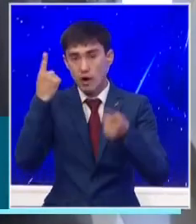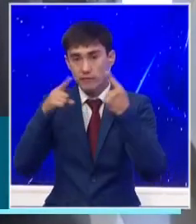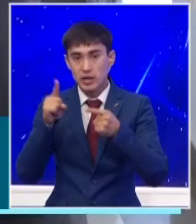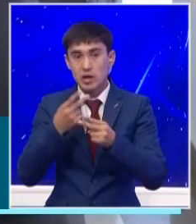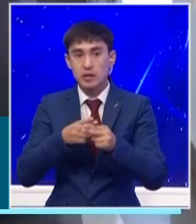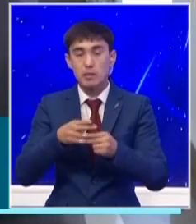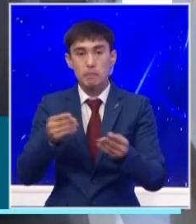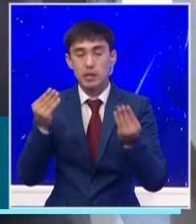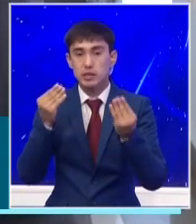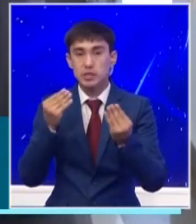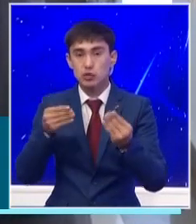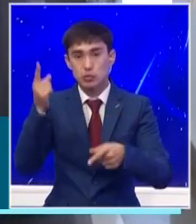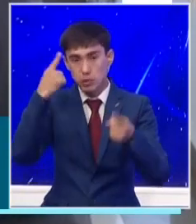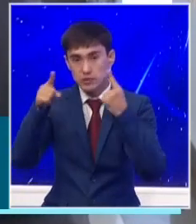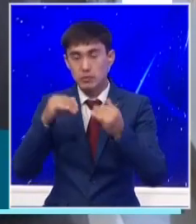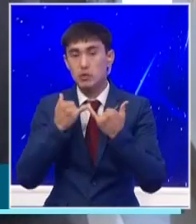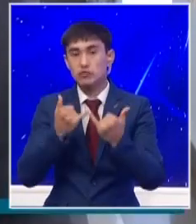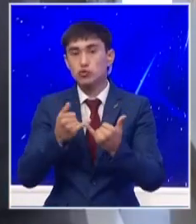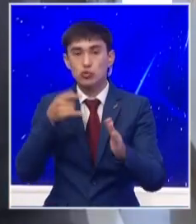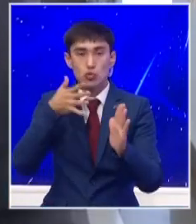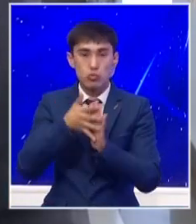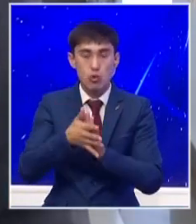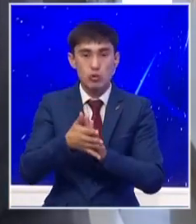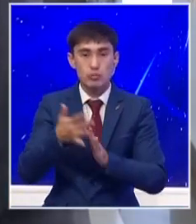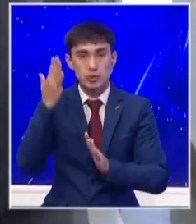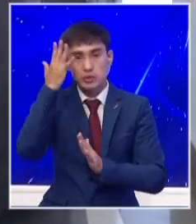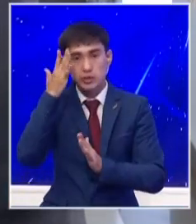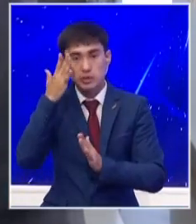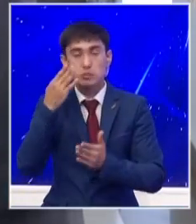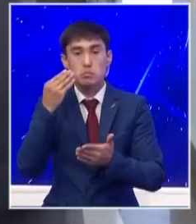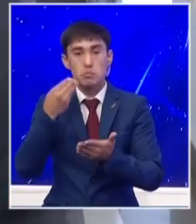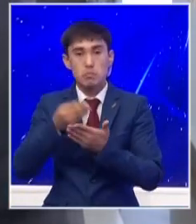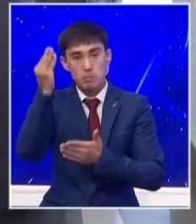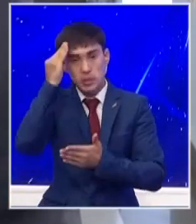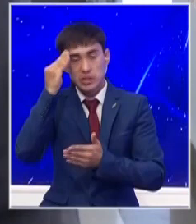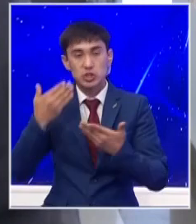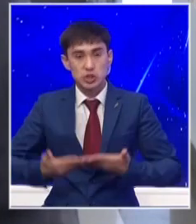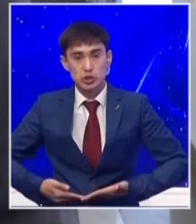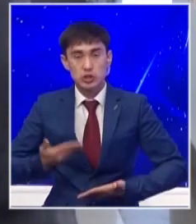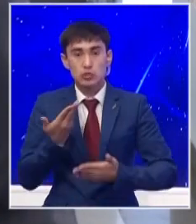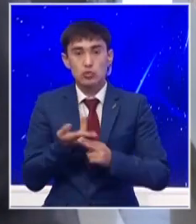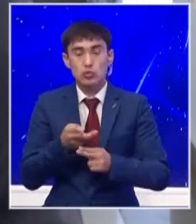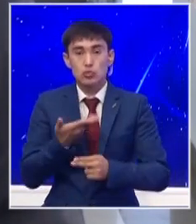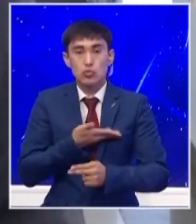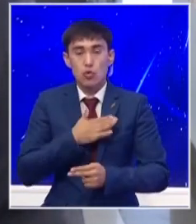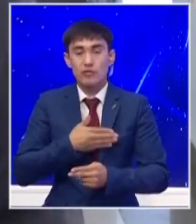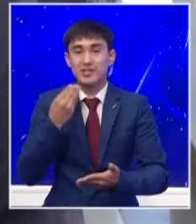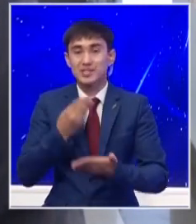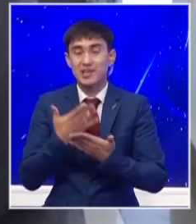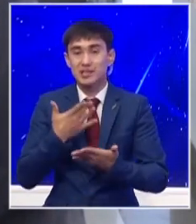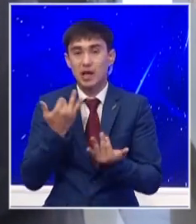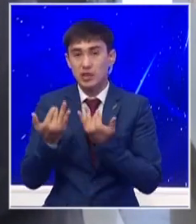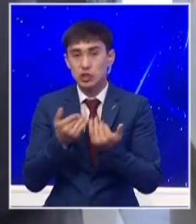Это потрясающе. Произведение посвящено глубоким раздумьям о смысле жизни, духовных ценностях и взаимоотношениях между людьми,